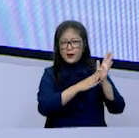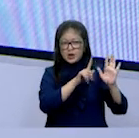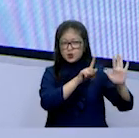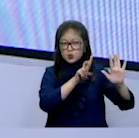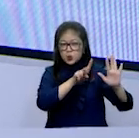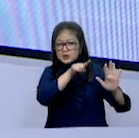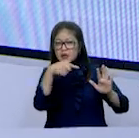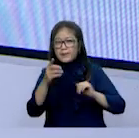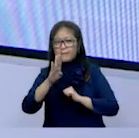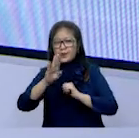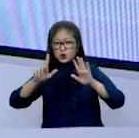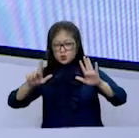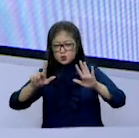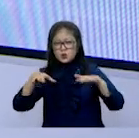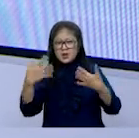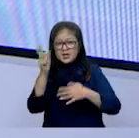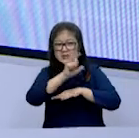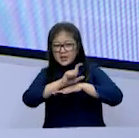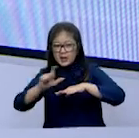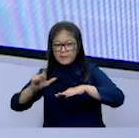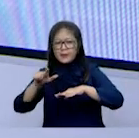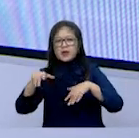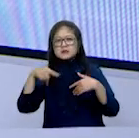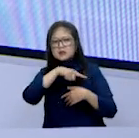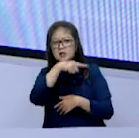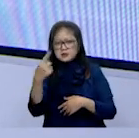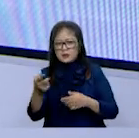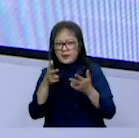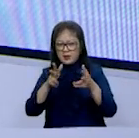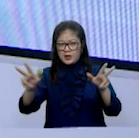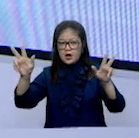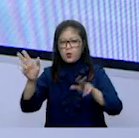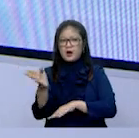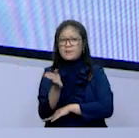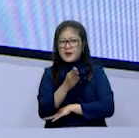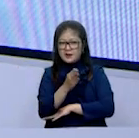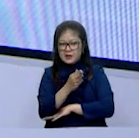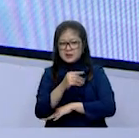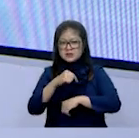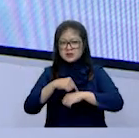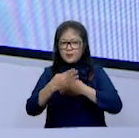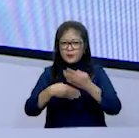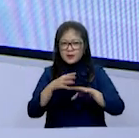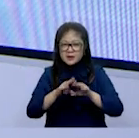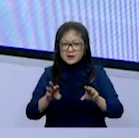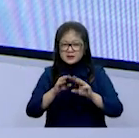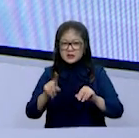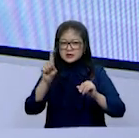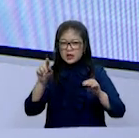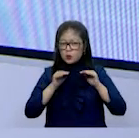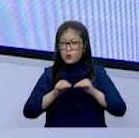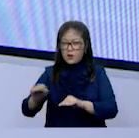72 ini hingga kilometer 47 atau dari Cikampek hingga Karawang Barat dengan jam operasional sama